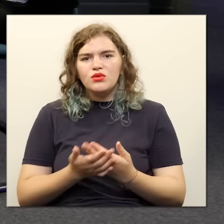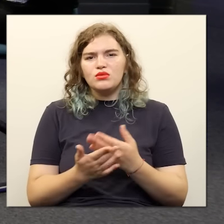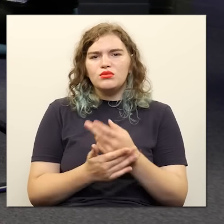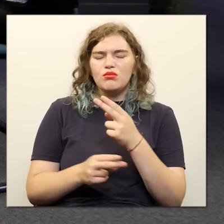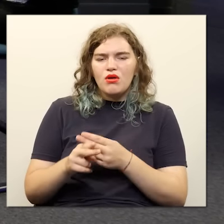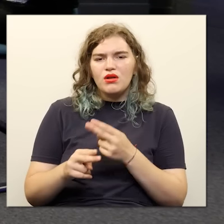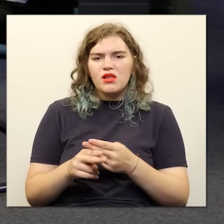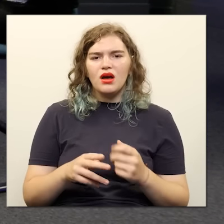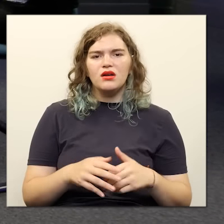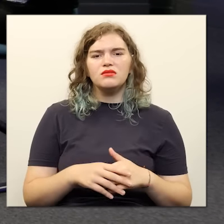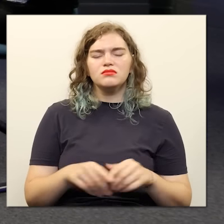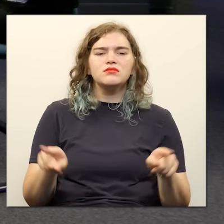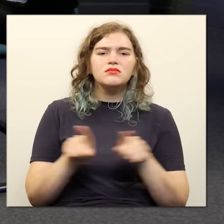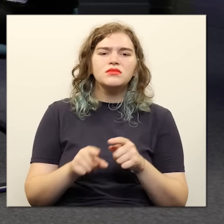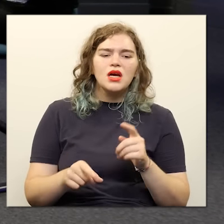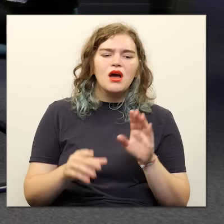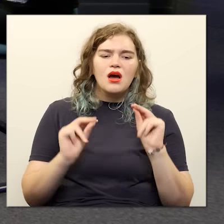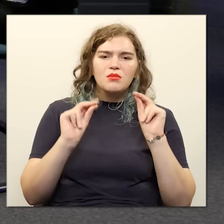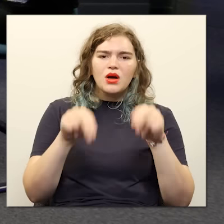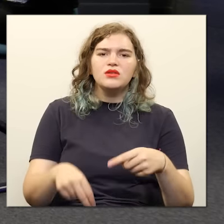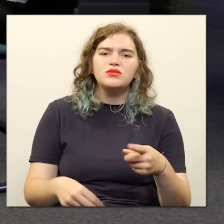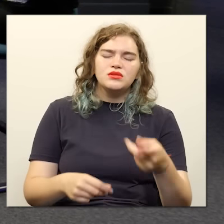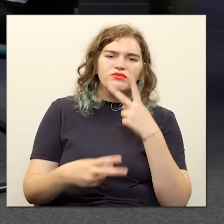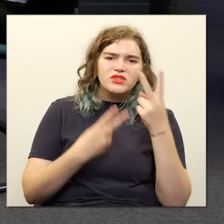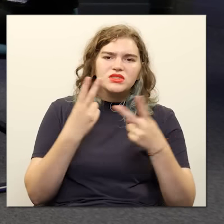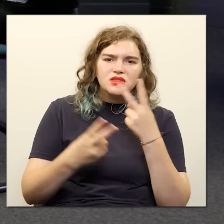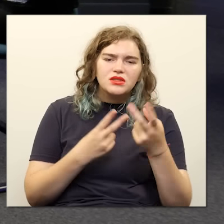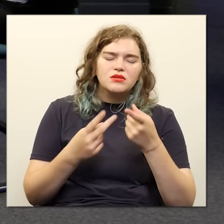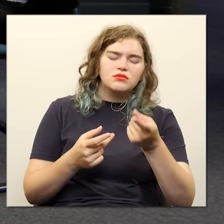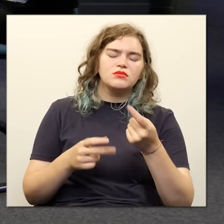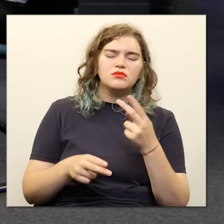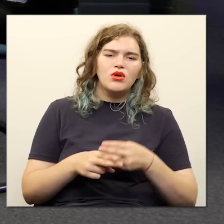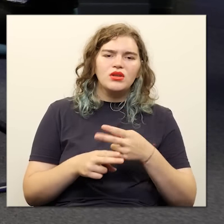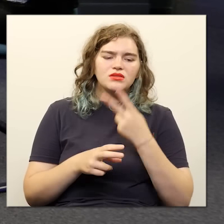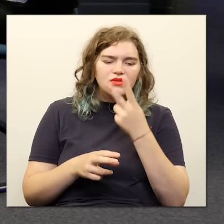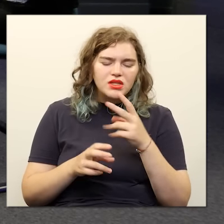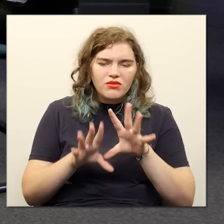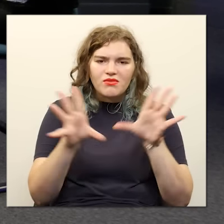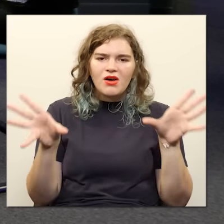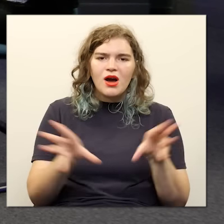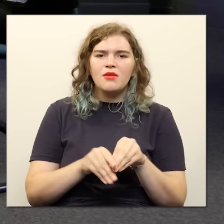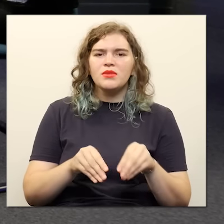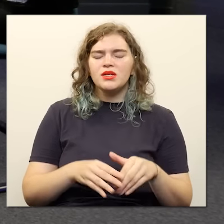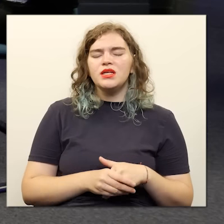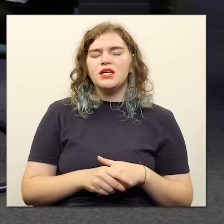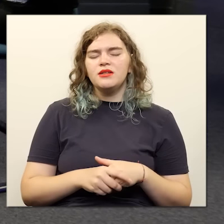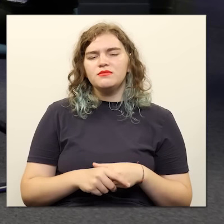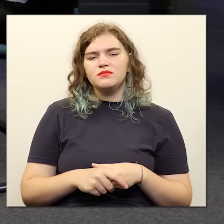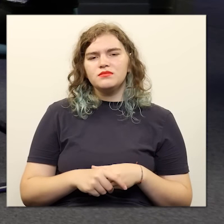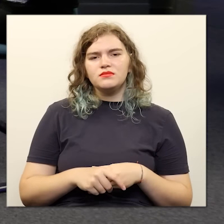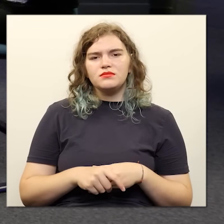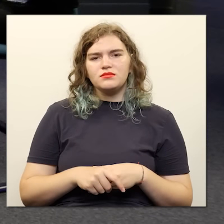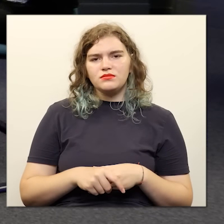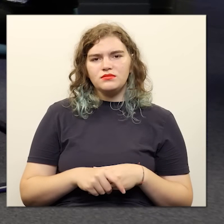la bolnavi. Și așa am ajuns să-i vizităm pe bolnavi și așa am ajuns să-i cunoaștem, să le vedem familiile.